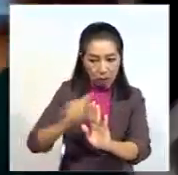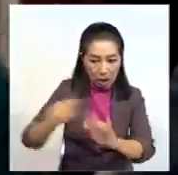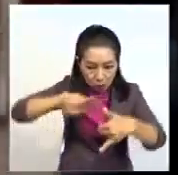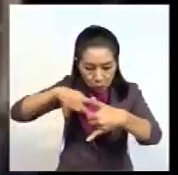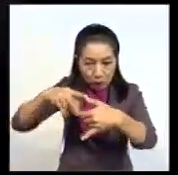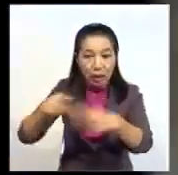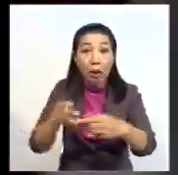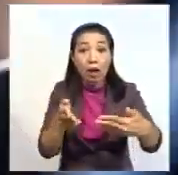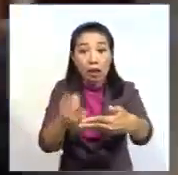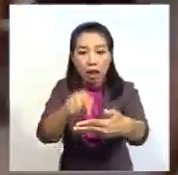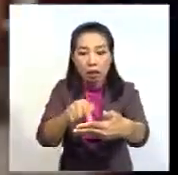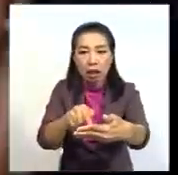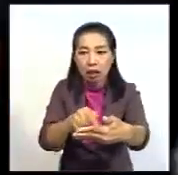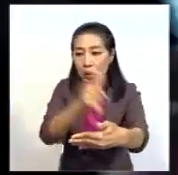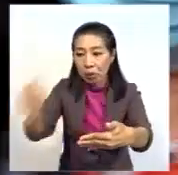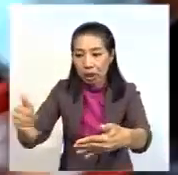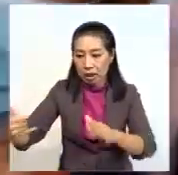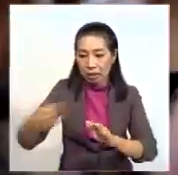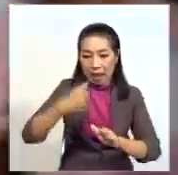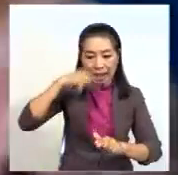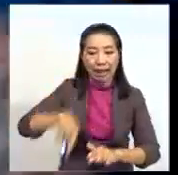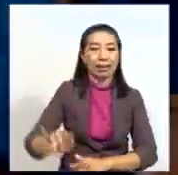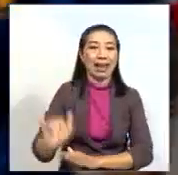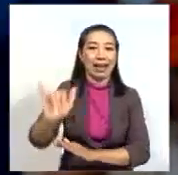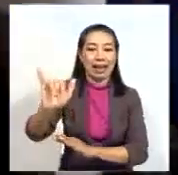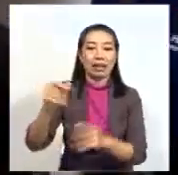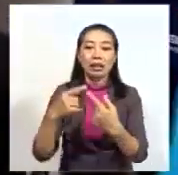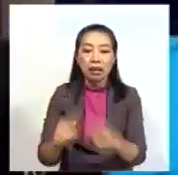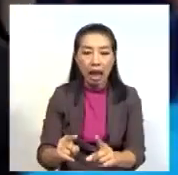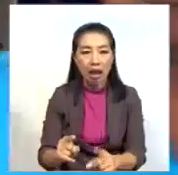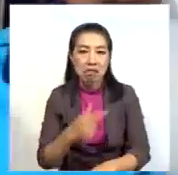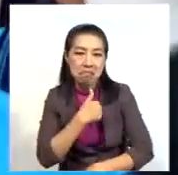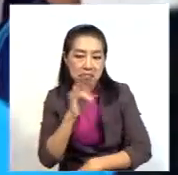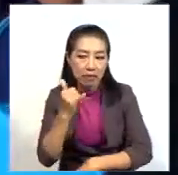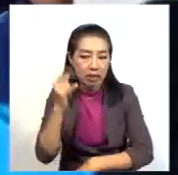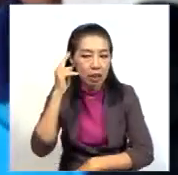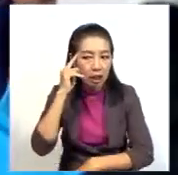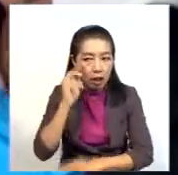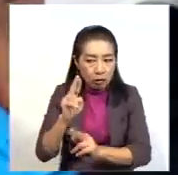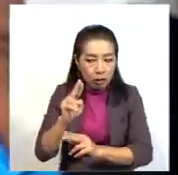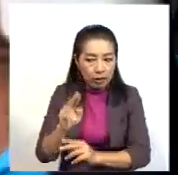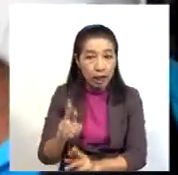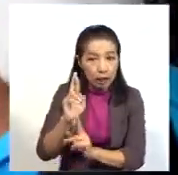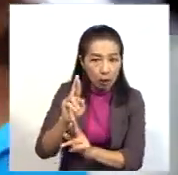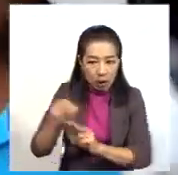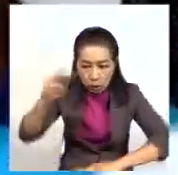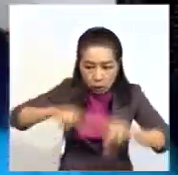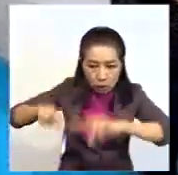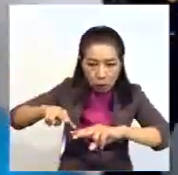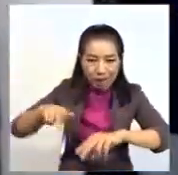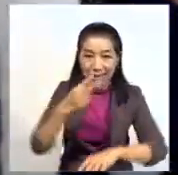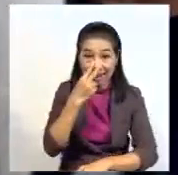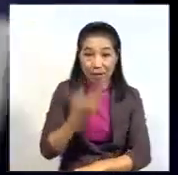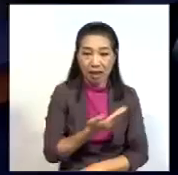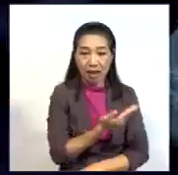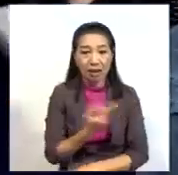องเที่ยวจากเรือเวสเตอร์ดัมข้ามชายแดนผ่านจุดนี้เข้ามาแต่ว่าเพื่อความไม่ประมาทเจ้าหน้าที่ก็จะปฏิบัติหน้าที่อย่างเข้มงวดอย่างภาพที่คุณผู้